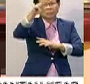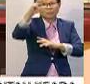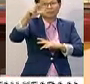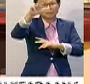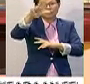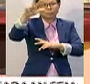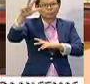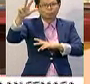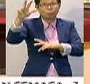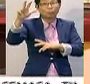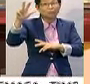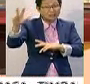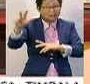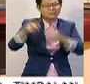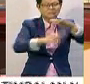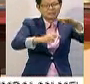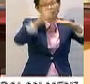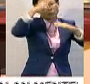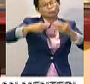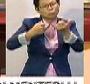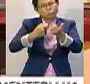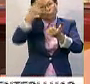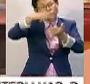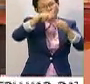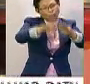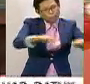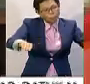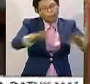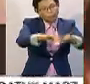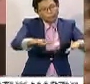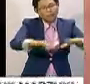38,333 buah Taska bagi menampung jumlah kanak-kanak tersebut.